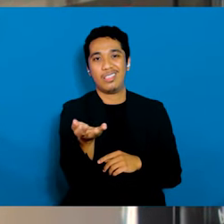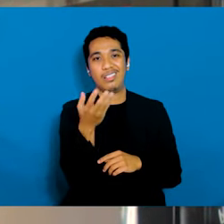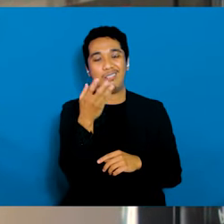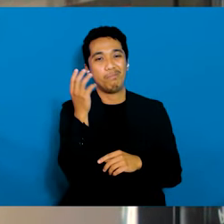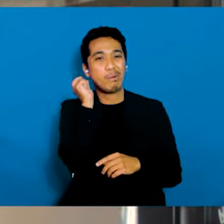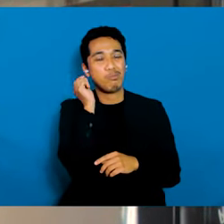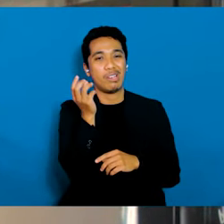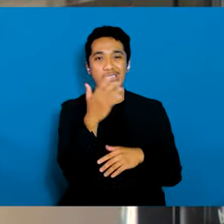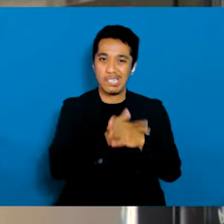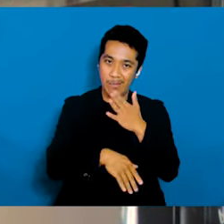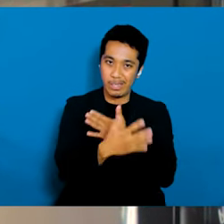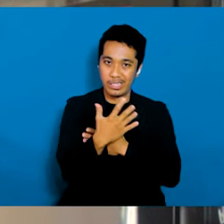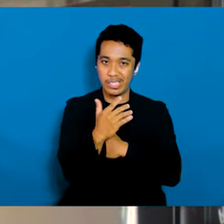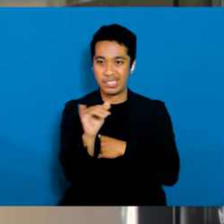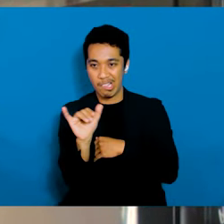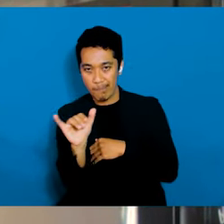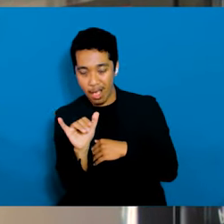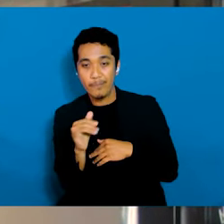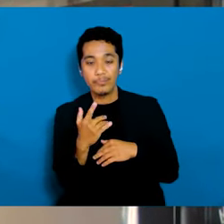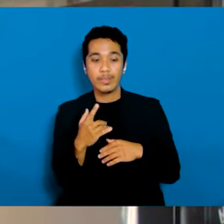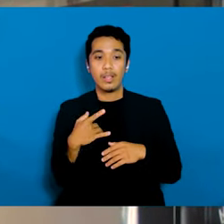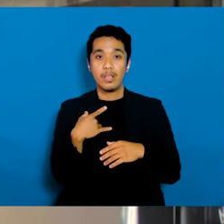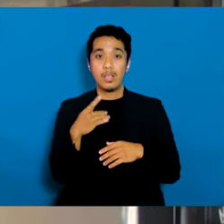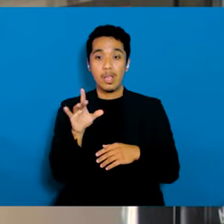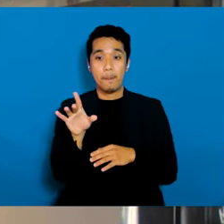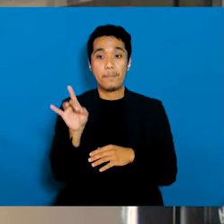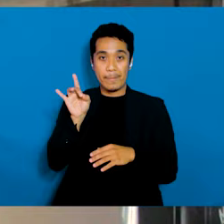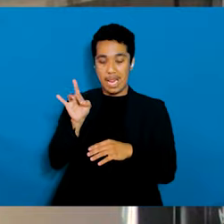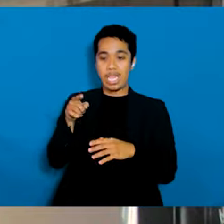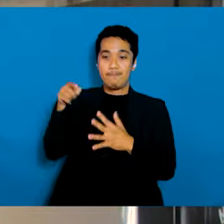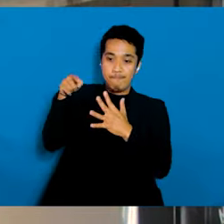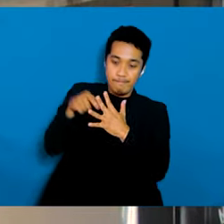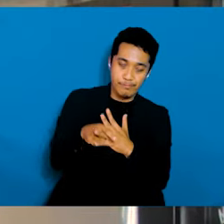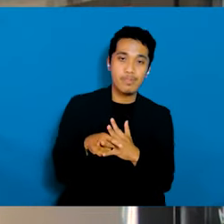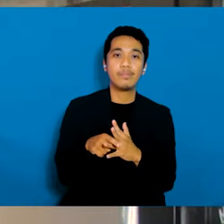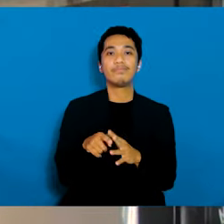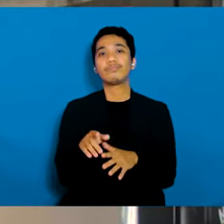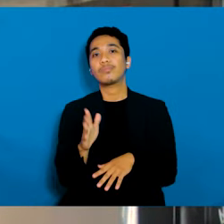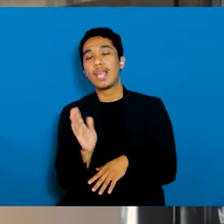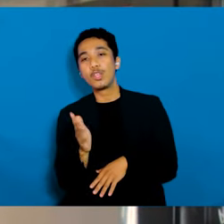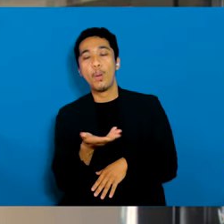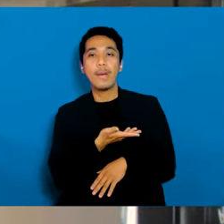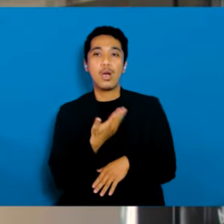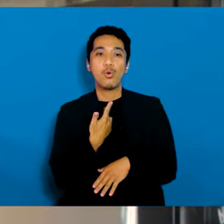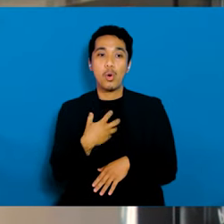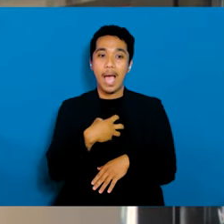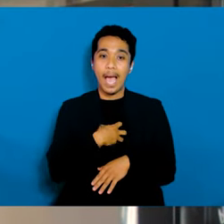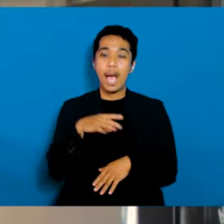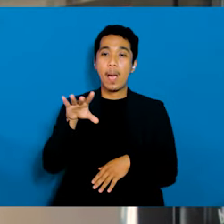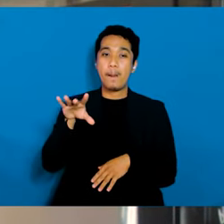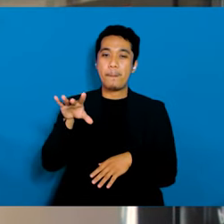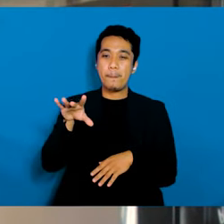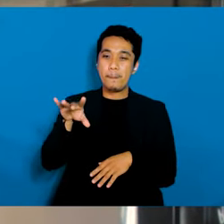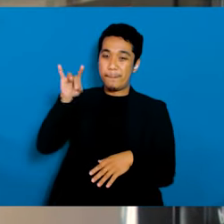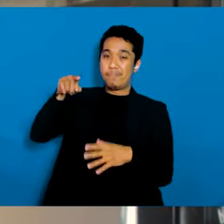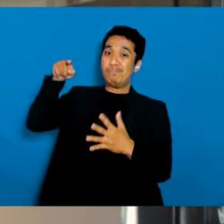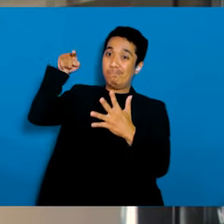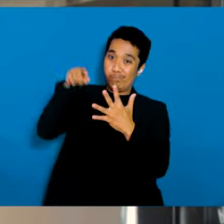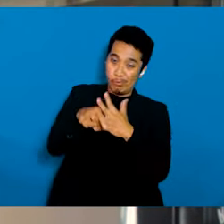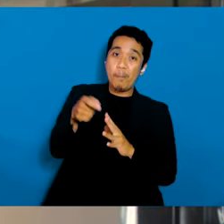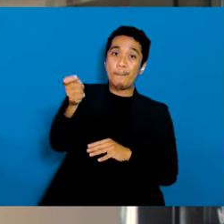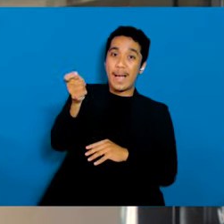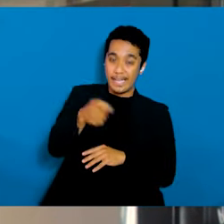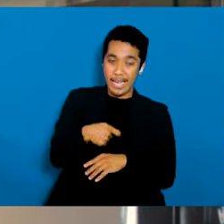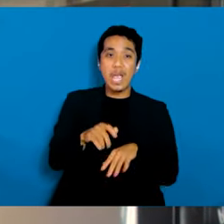sekali, apalagi perempuan dengan disabilitas. Dan sebagai pemilih ketika mereka ada di akan menggunakan hak pilihnya,